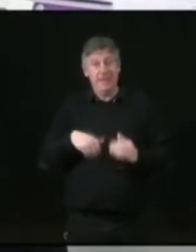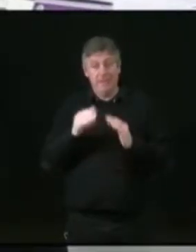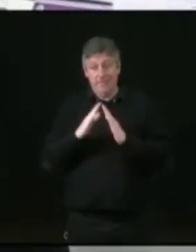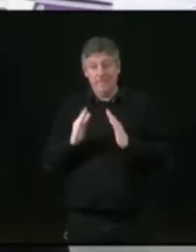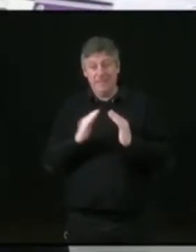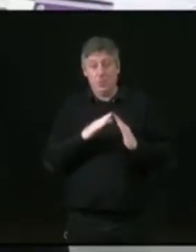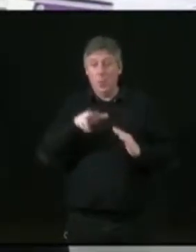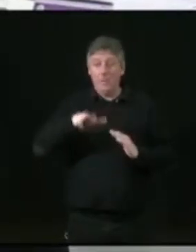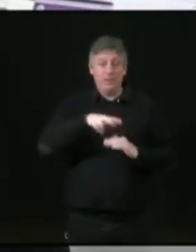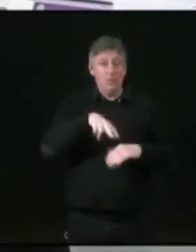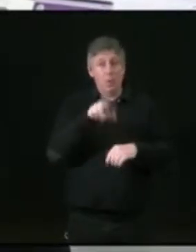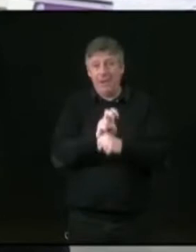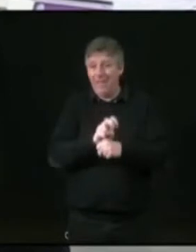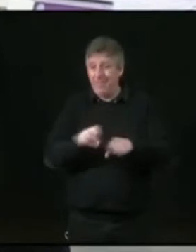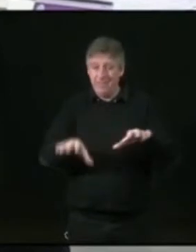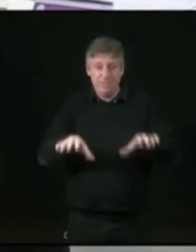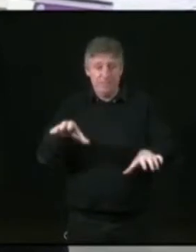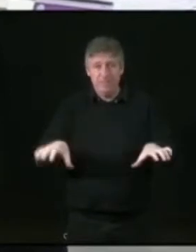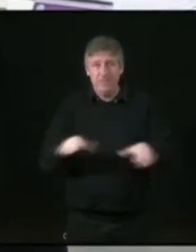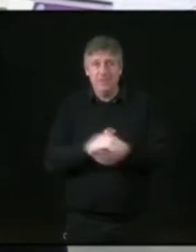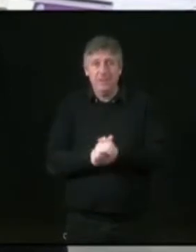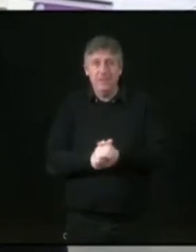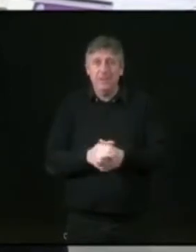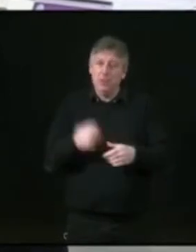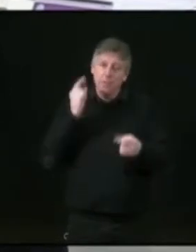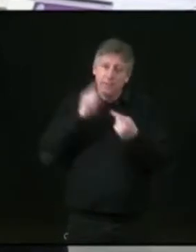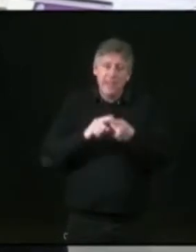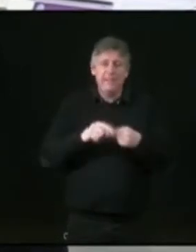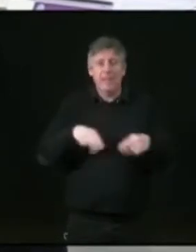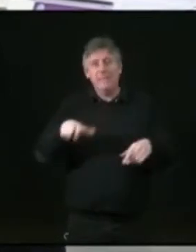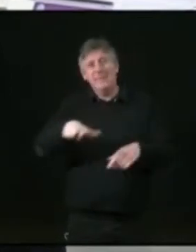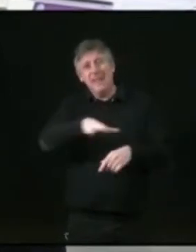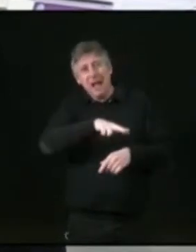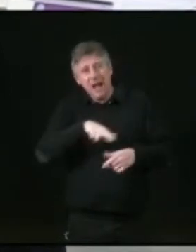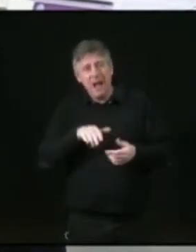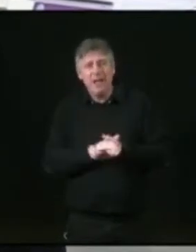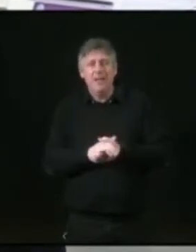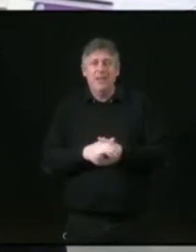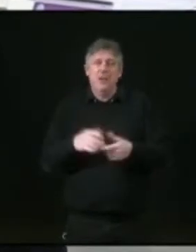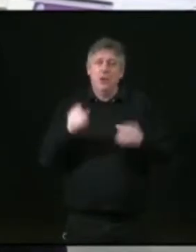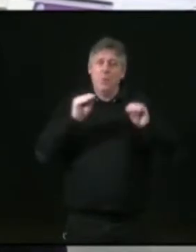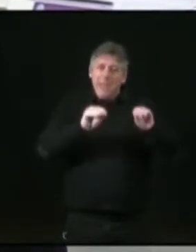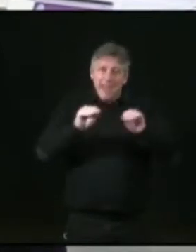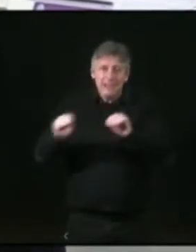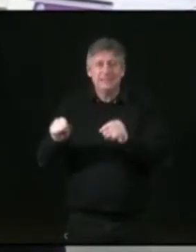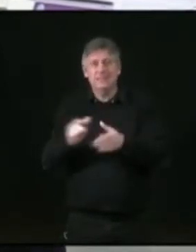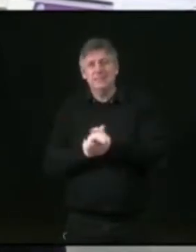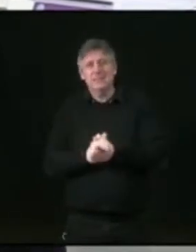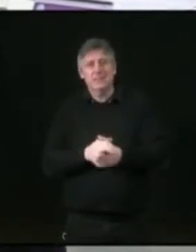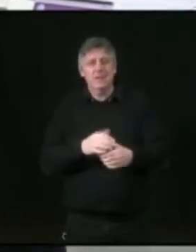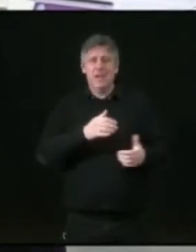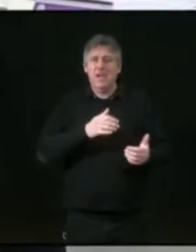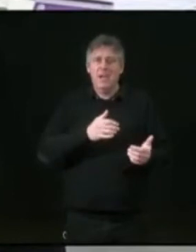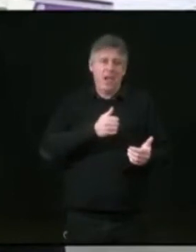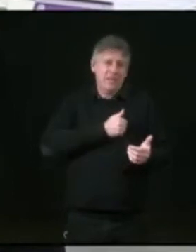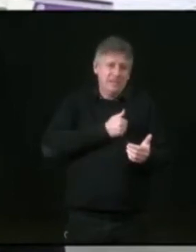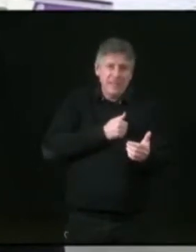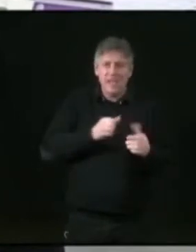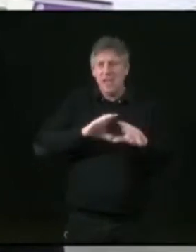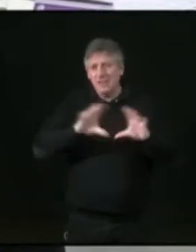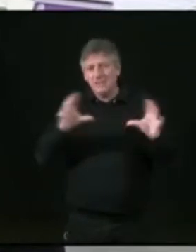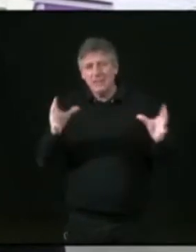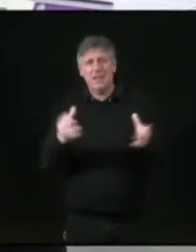pouvoir, au long terme, avoir une politique proactive de l'habitat, du commerce et aussi de l'artisanat dont on parle moins. Or, l'an